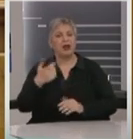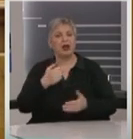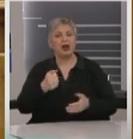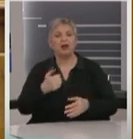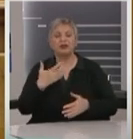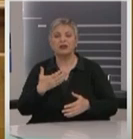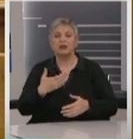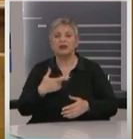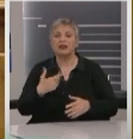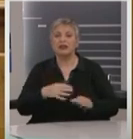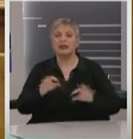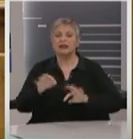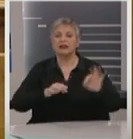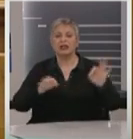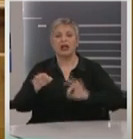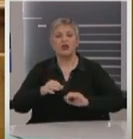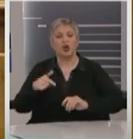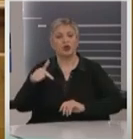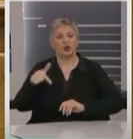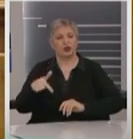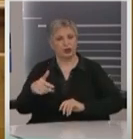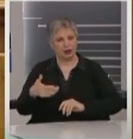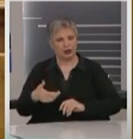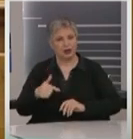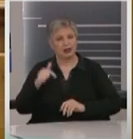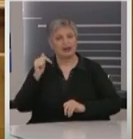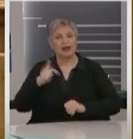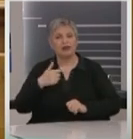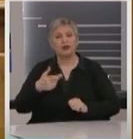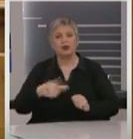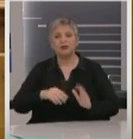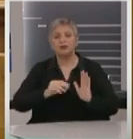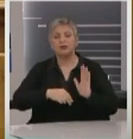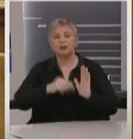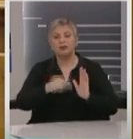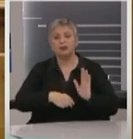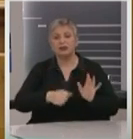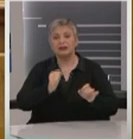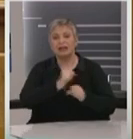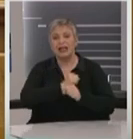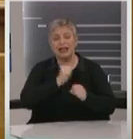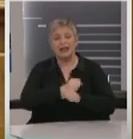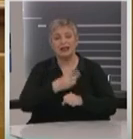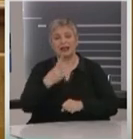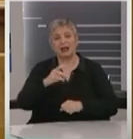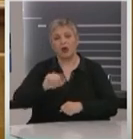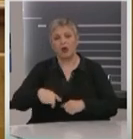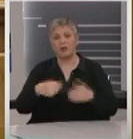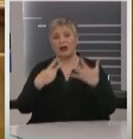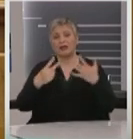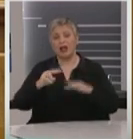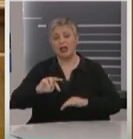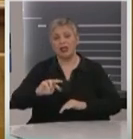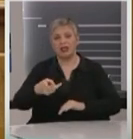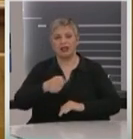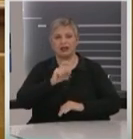του σχεδίου Juncker, έχοντας μέχρι στιγμής συμβασιοποιήσει έργα ύψους 3,7 δισεκατομμυρίων ευρώ,